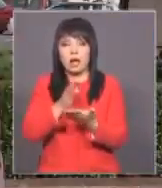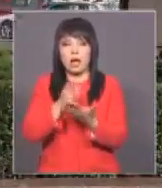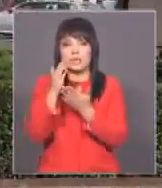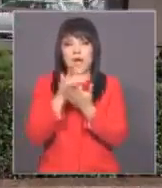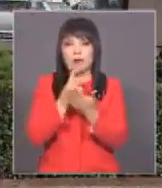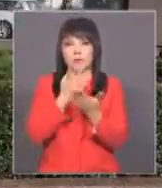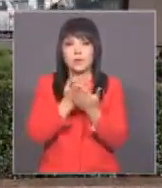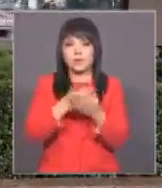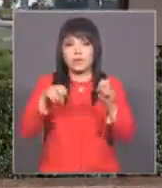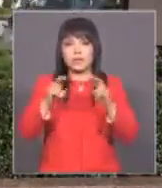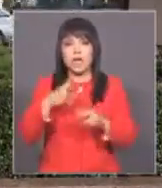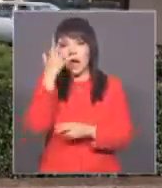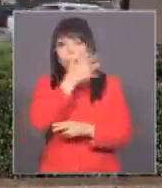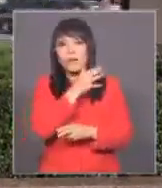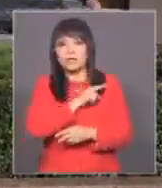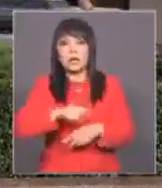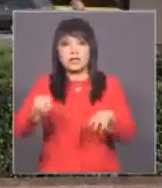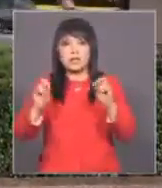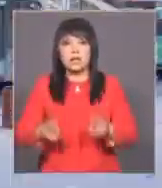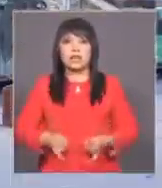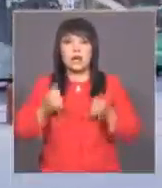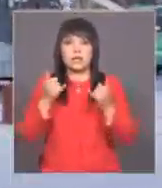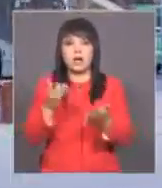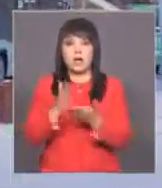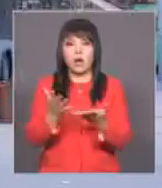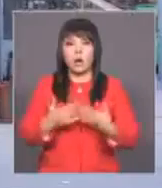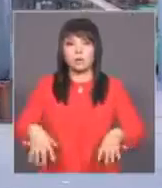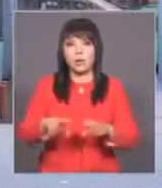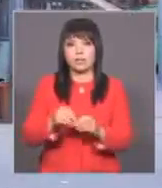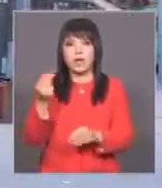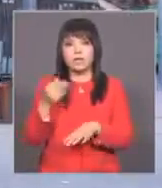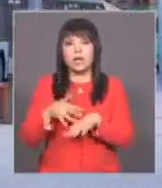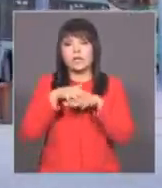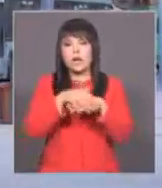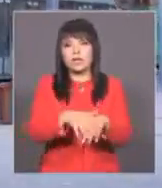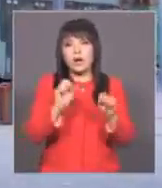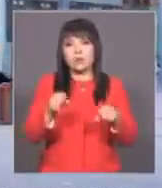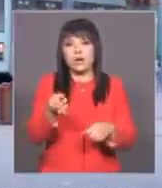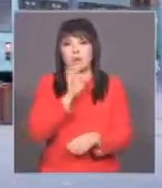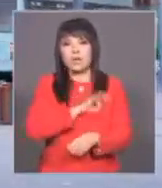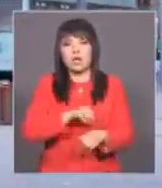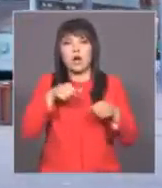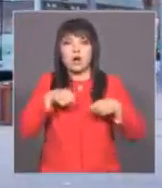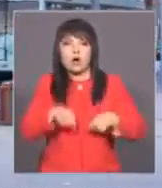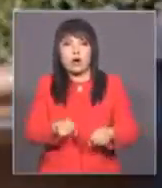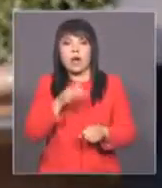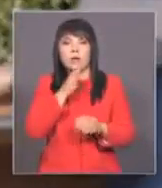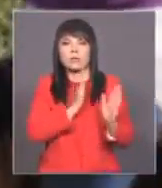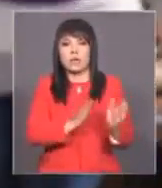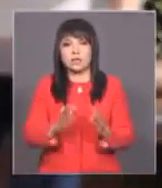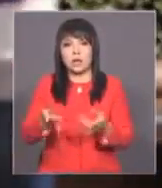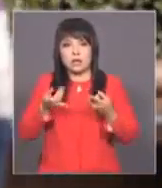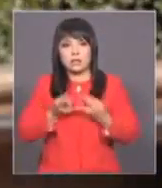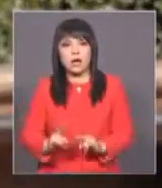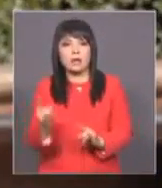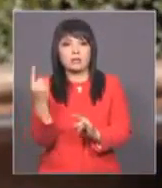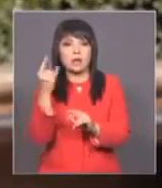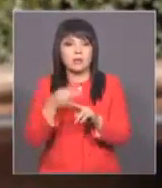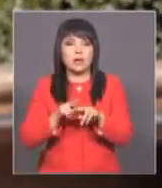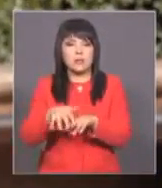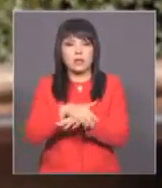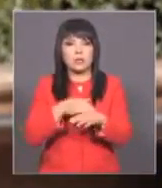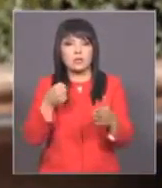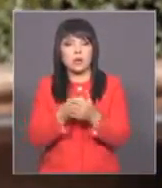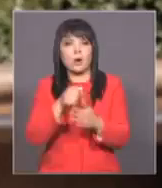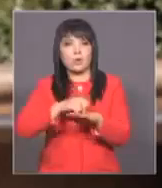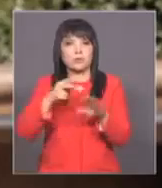жылға қарастырылған. Осы елдің заңнамасы бойынша отбасы капиталын пайдалану құқығының мерзімі бала дүниеге келгеннен сәттен бастап